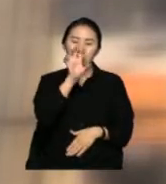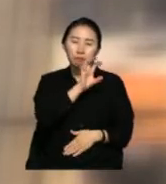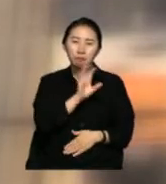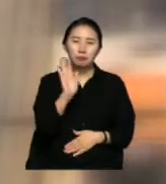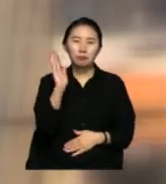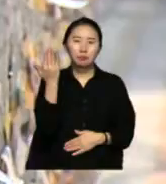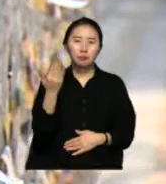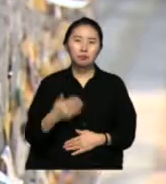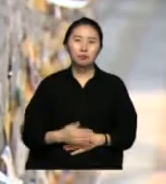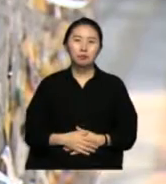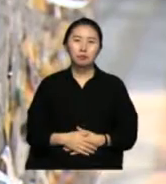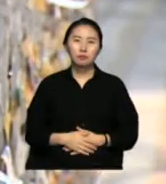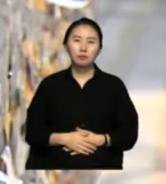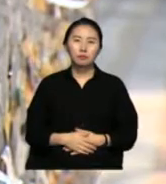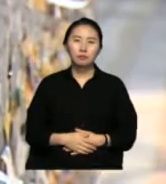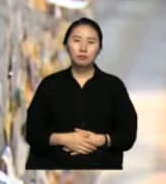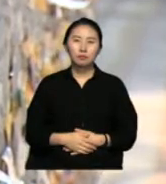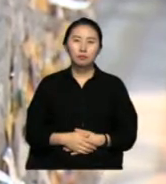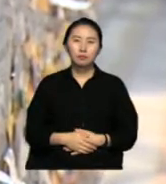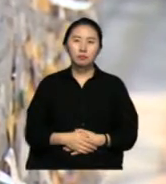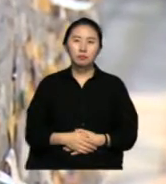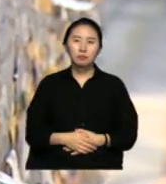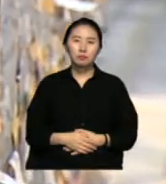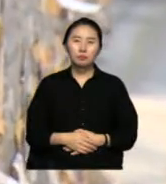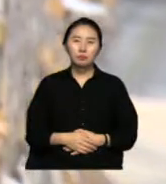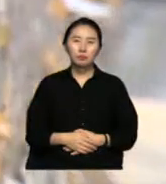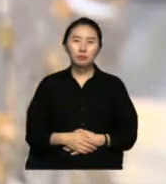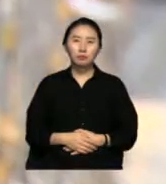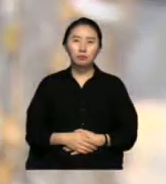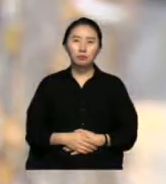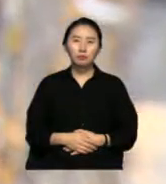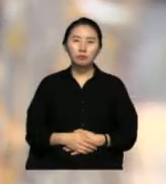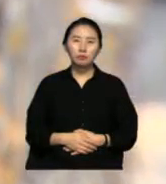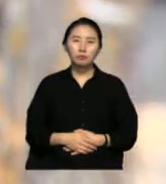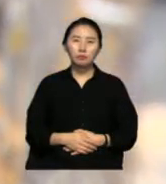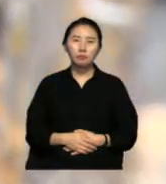고리는 끊기지 않을 것으로 보입니다. 딜라이브 서울경기 케이블TV 송지연입니다.